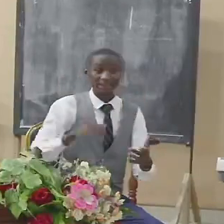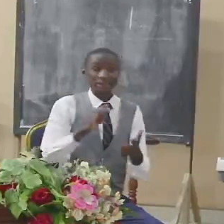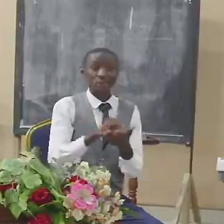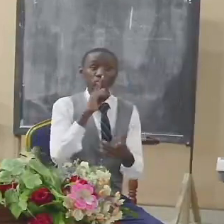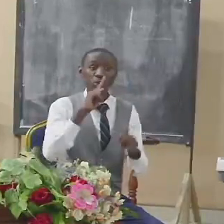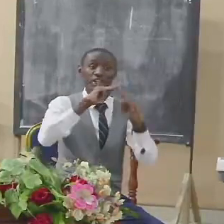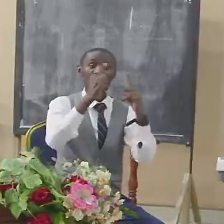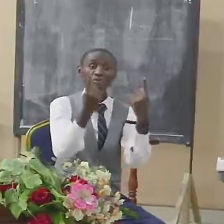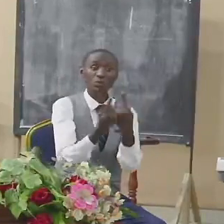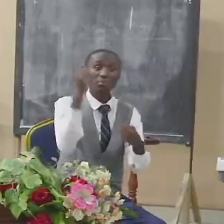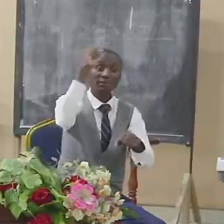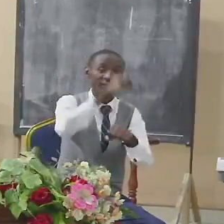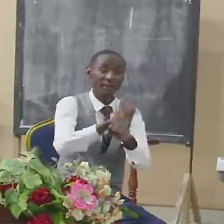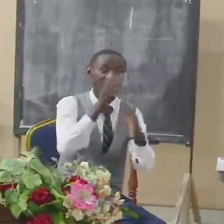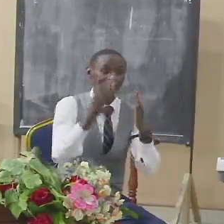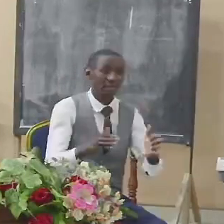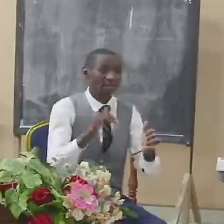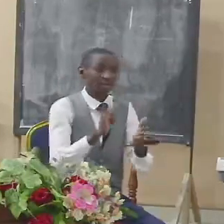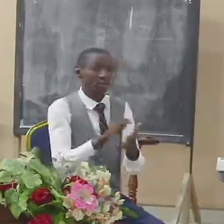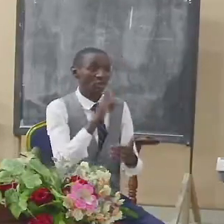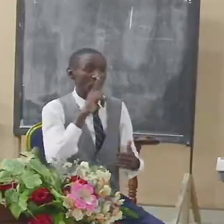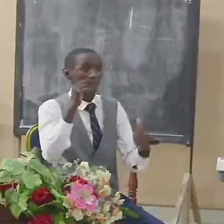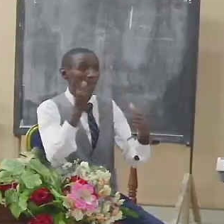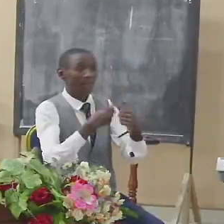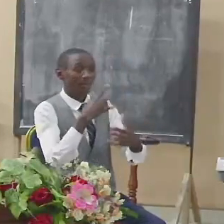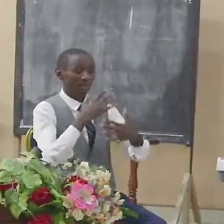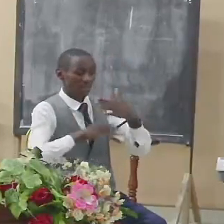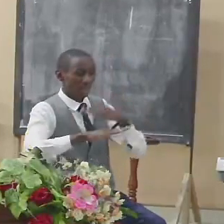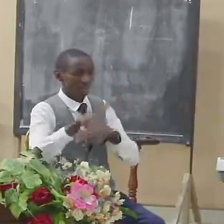de vainqueurs. Ce sont les premiers nés.